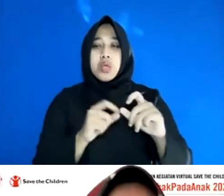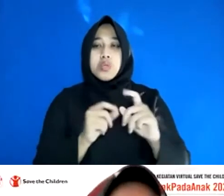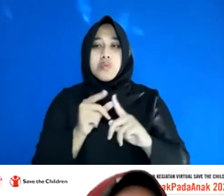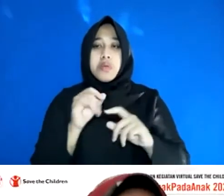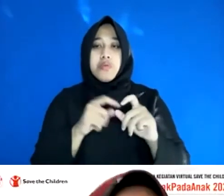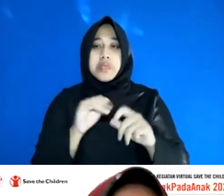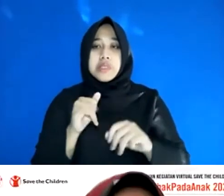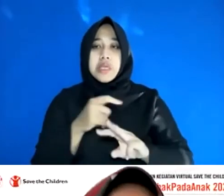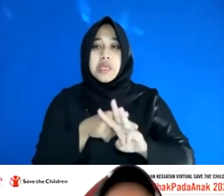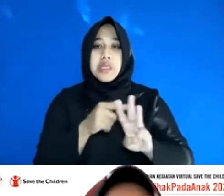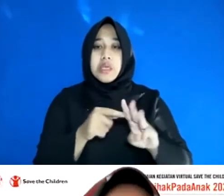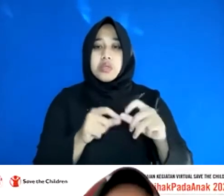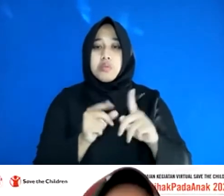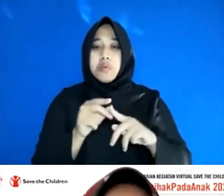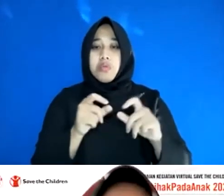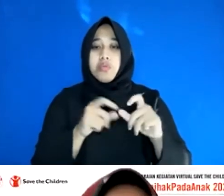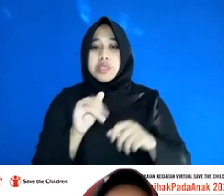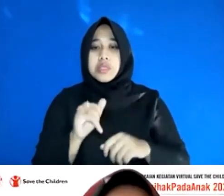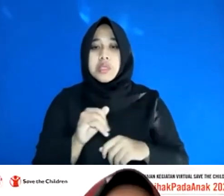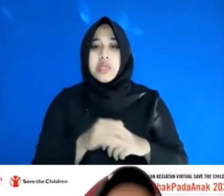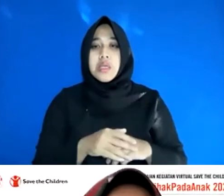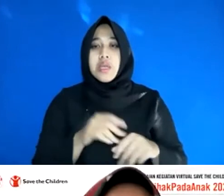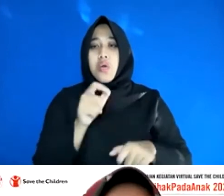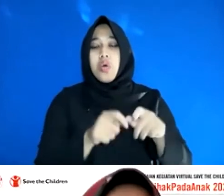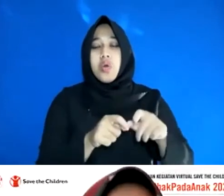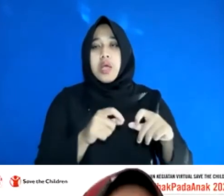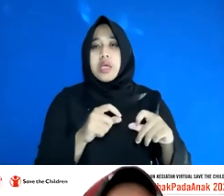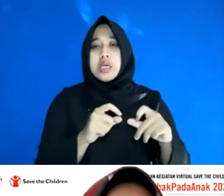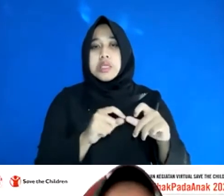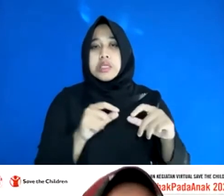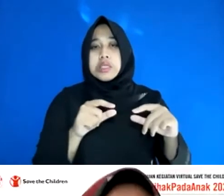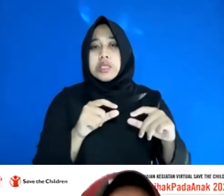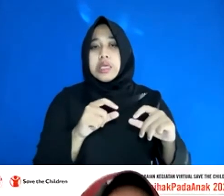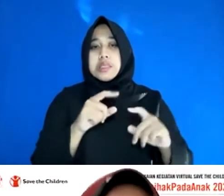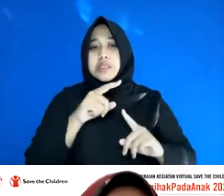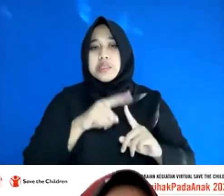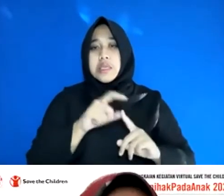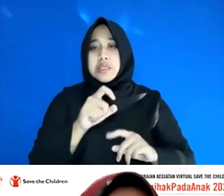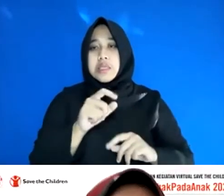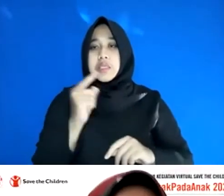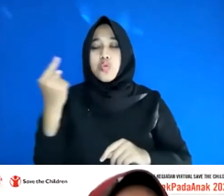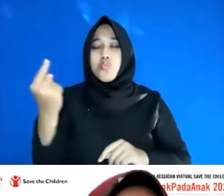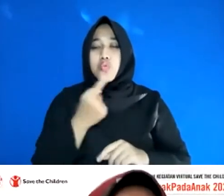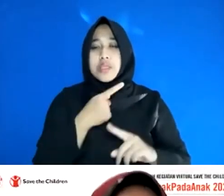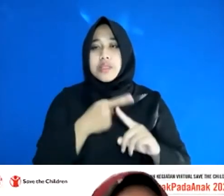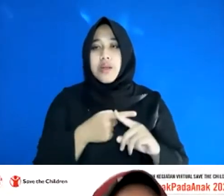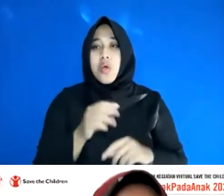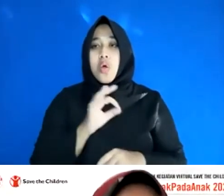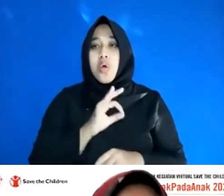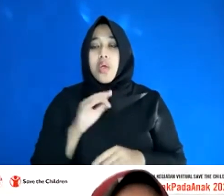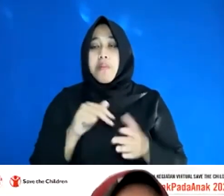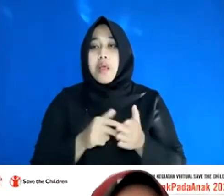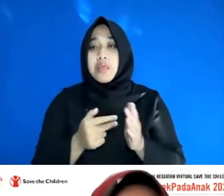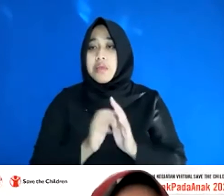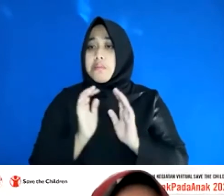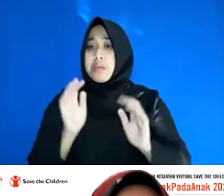3 supervisor bersama pihak Save the Children. Itu dilakukan rutin setiap 1 bulan sekali. Itu mungkin. Oke, berarti banyak juga ya model